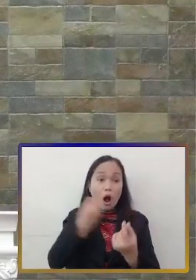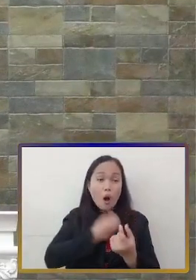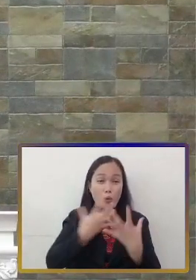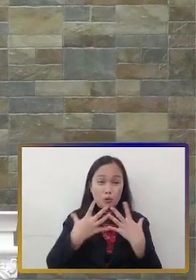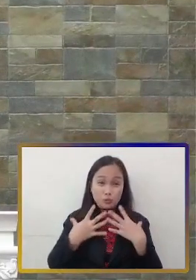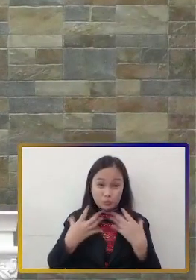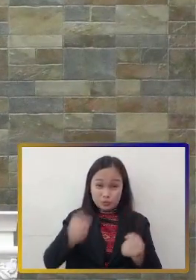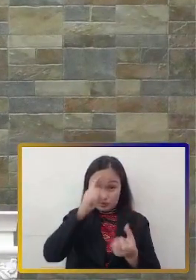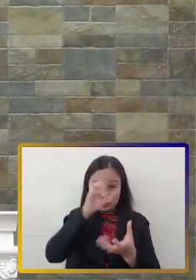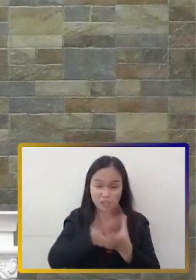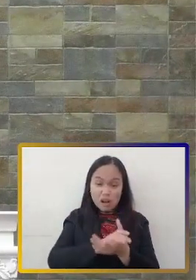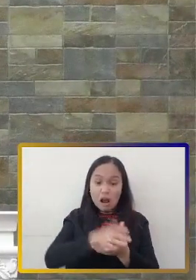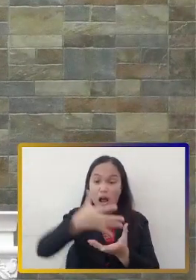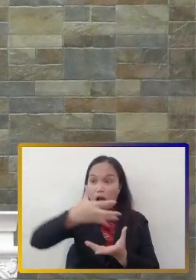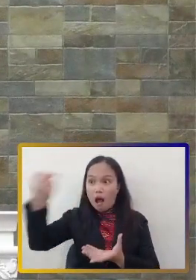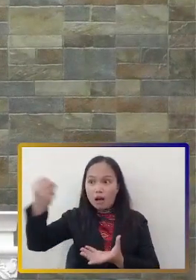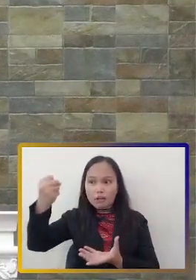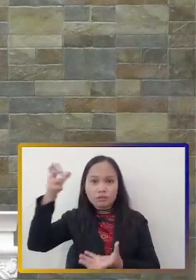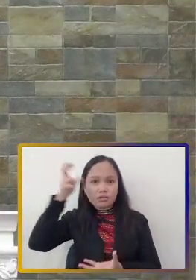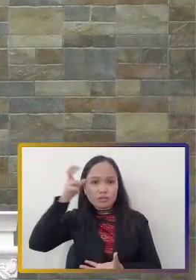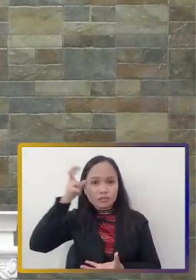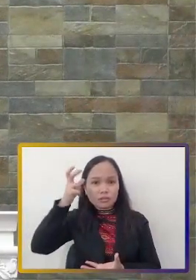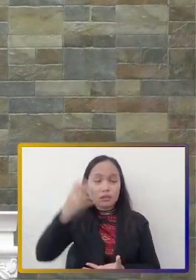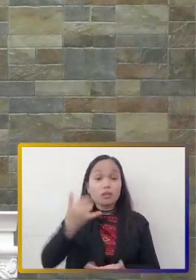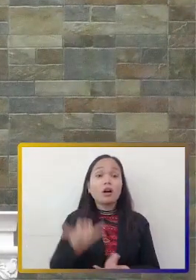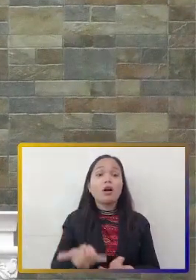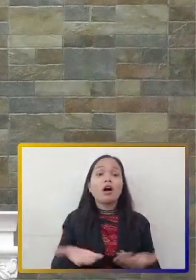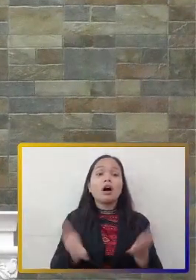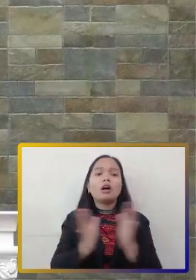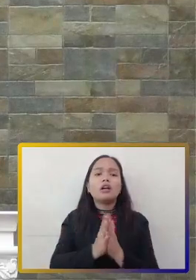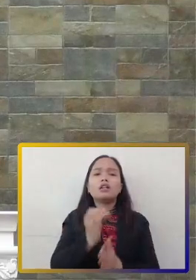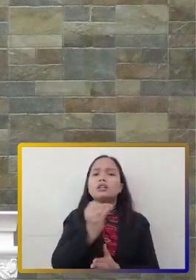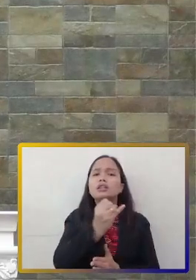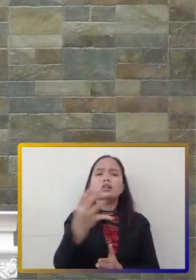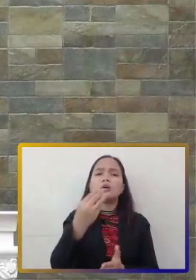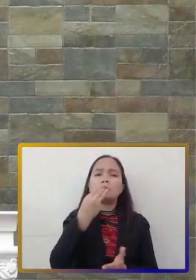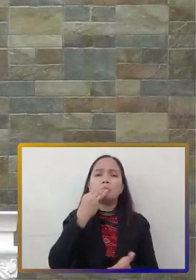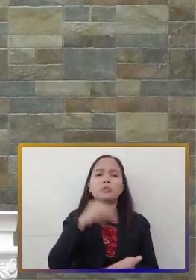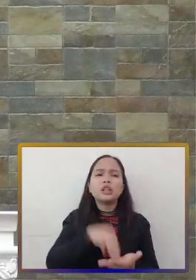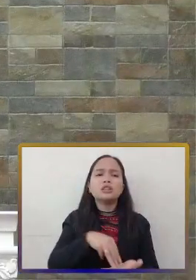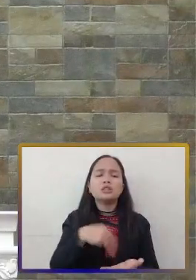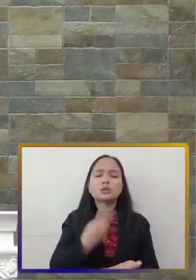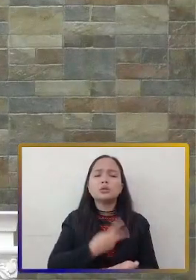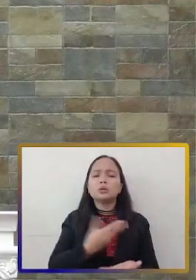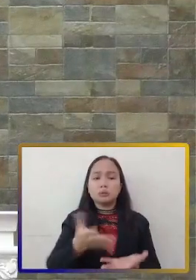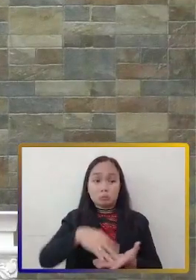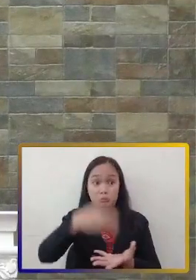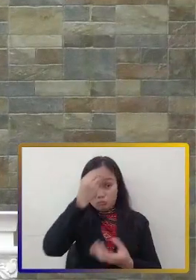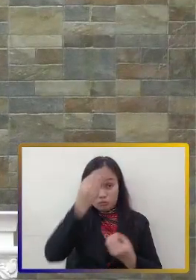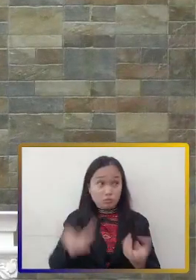Let me ask you a question. Ilan sa mga naririnig niyo mensahe dito ang ginagamit niyo sa bahay niyo?